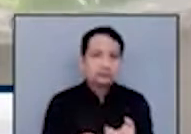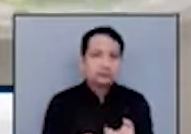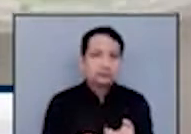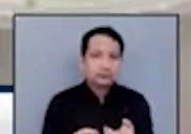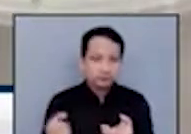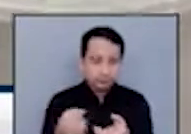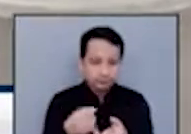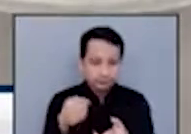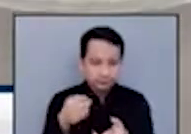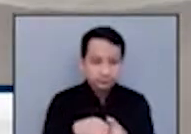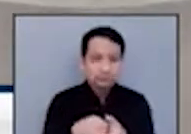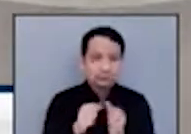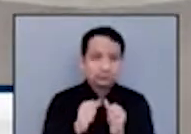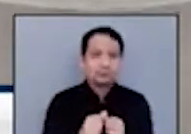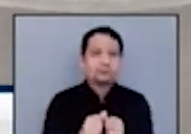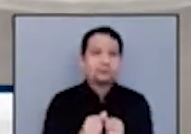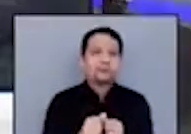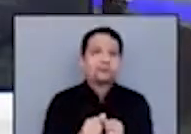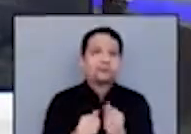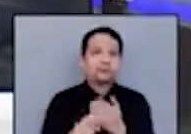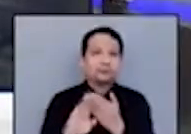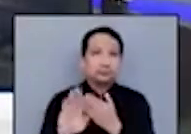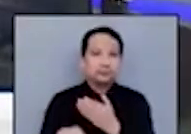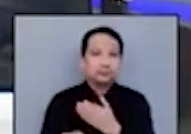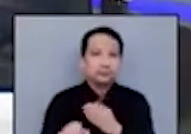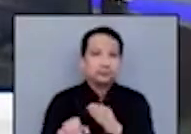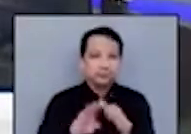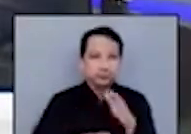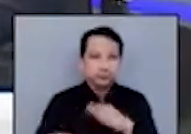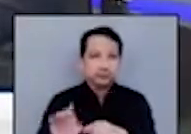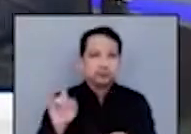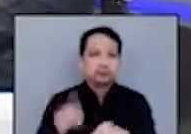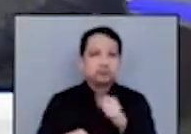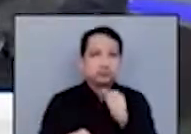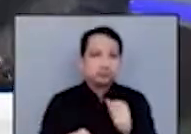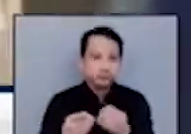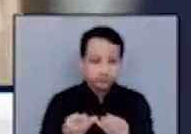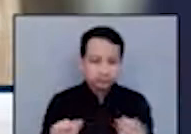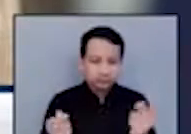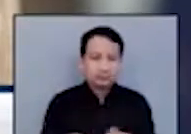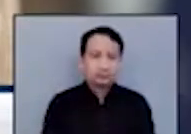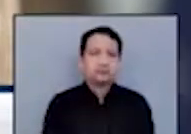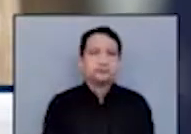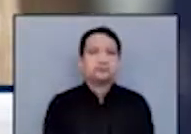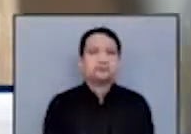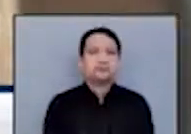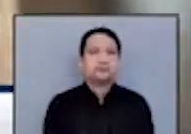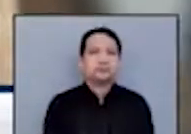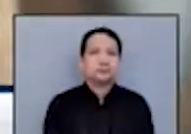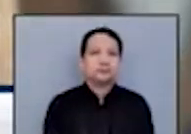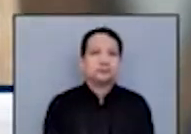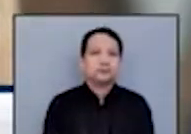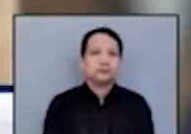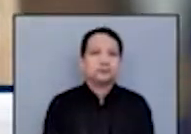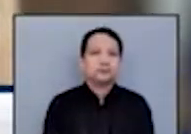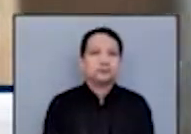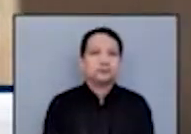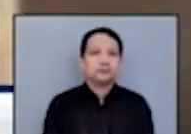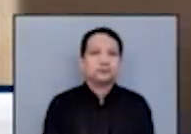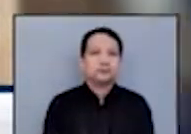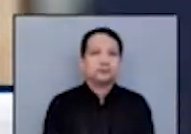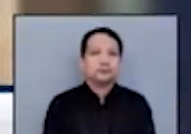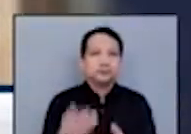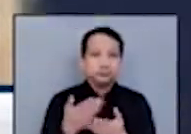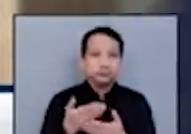tapos ibalik nyo rin if nanganak para hindi rin maubos. At kung bibili, doon na po tayo sa